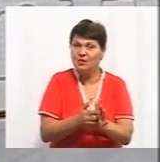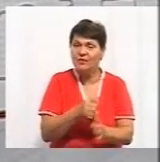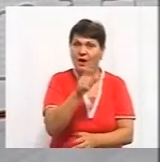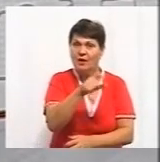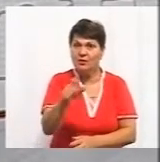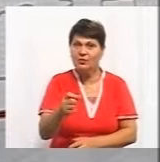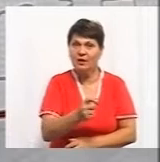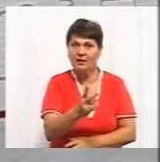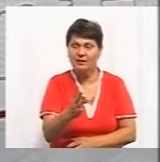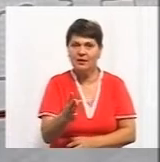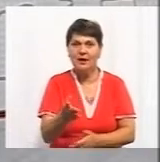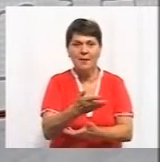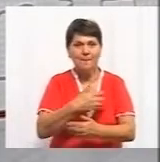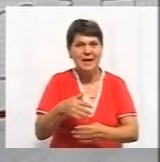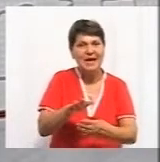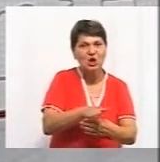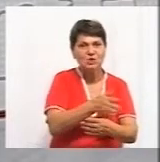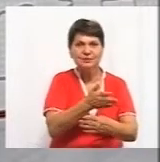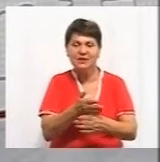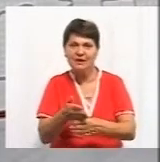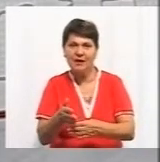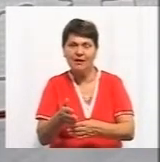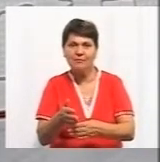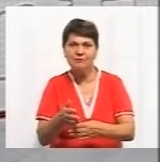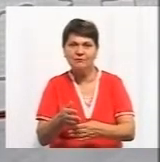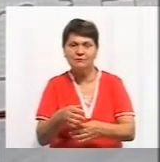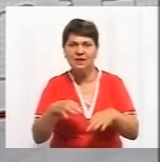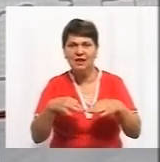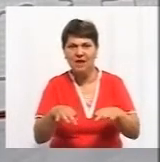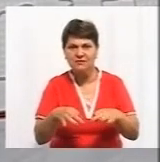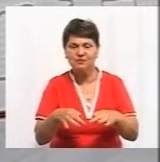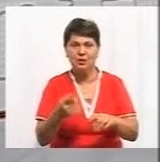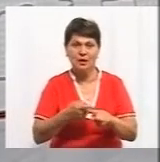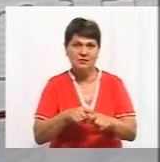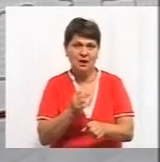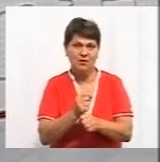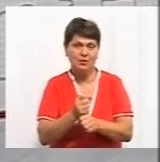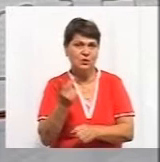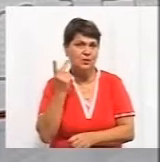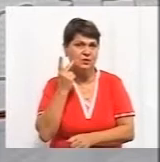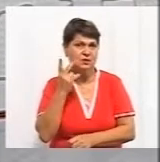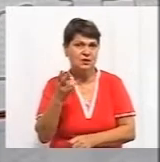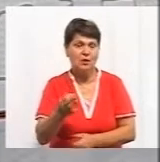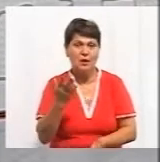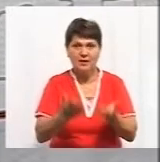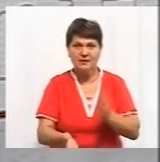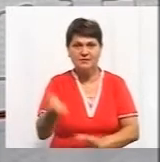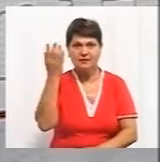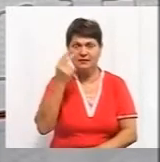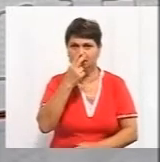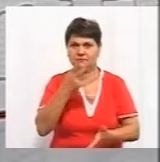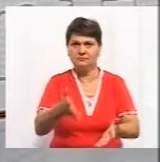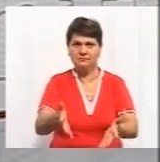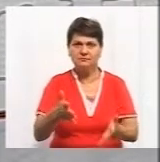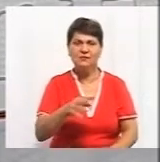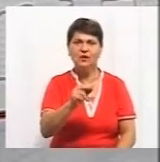людей перерозподіляє маршрут, да, рухомий склад. Це, ця робота проводиться постійно, тому що якщо раніше були чітко часи пік,